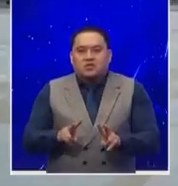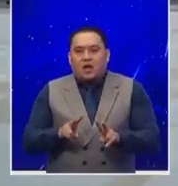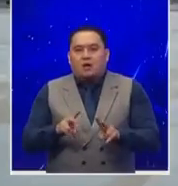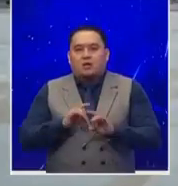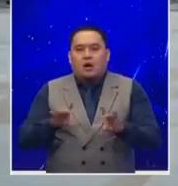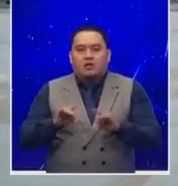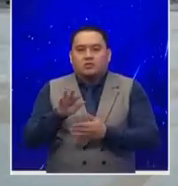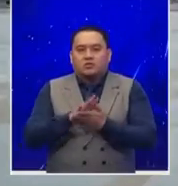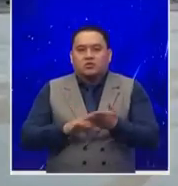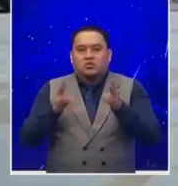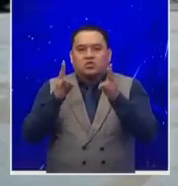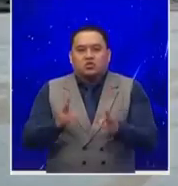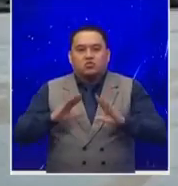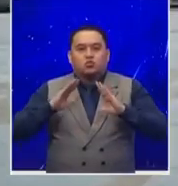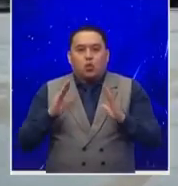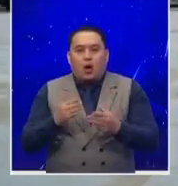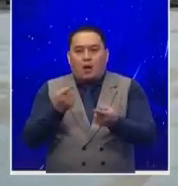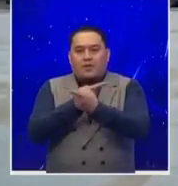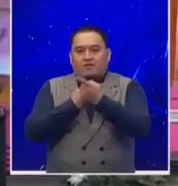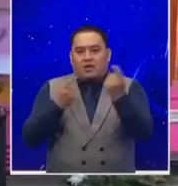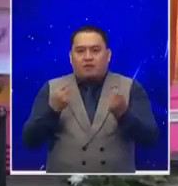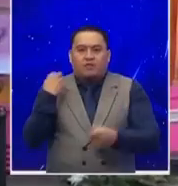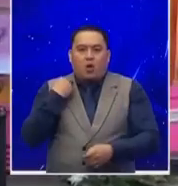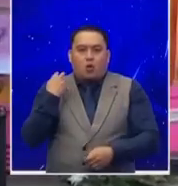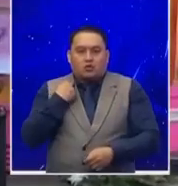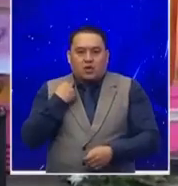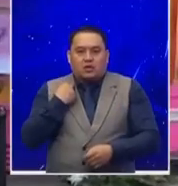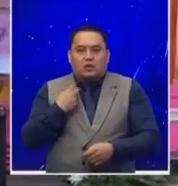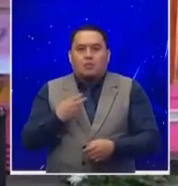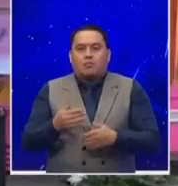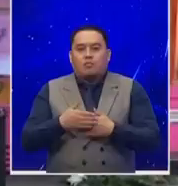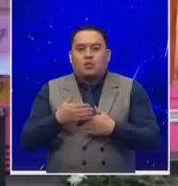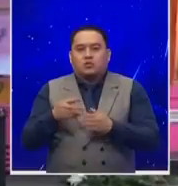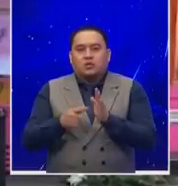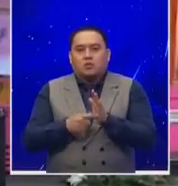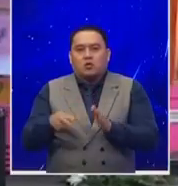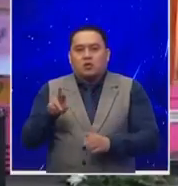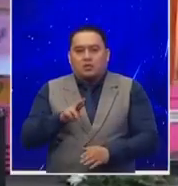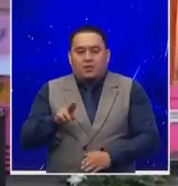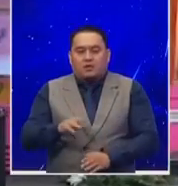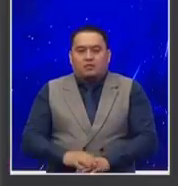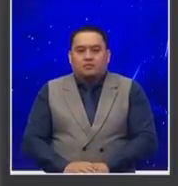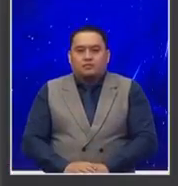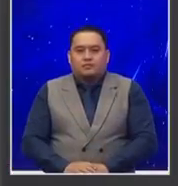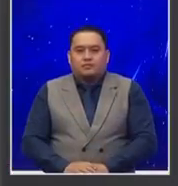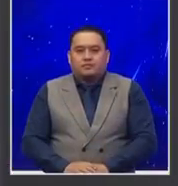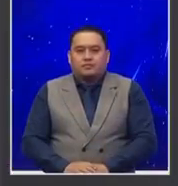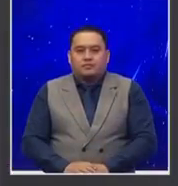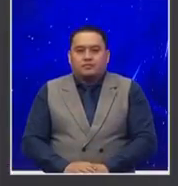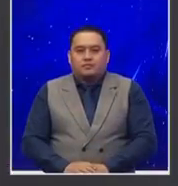в последний раз режим чрезвычайной ситуации объявлялся в Лондоне после терактов 7 июля 2005 года.